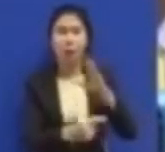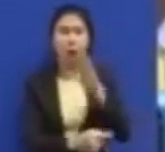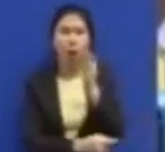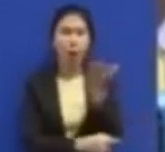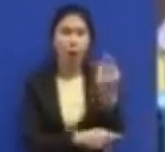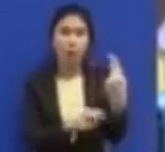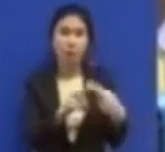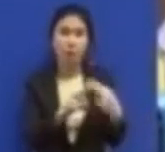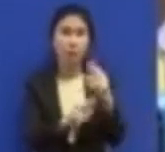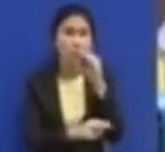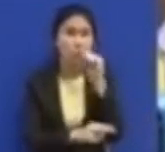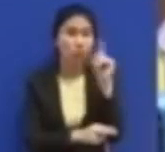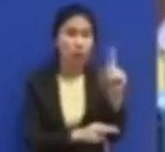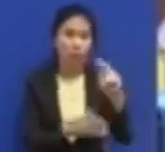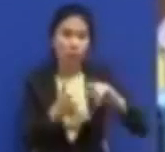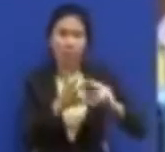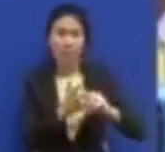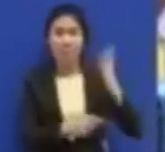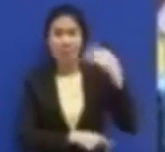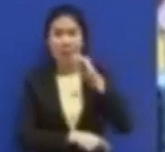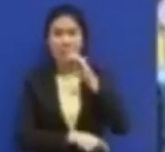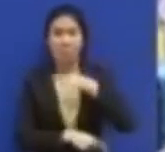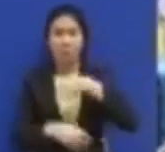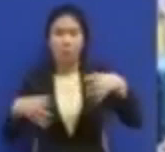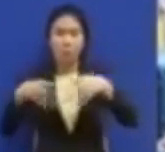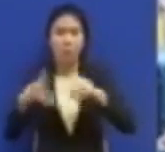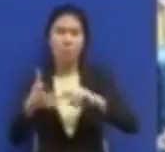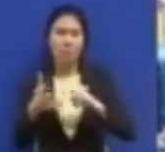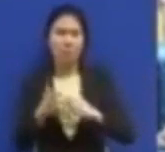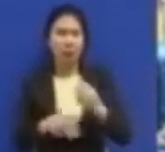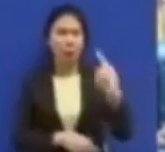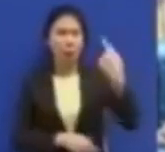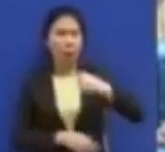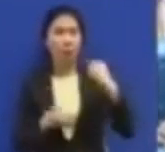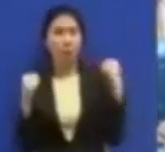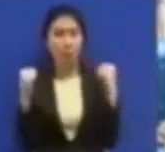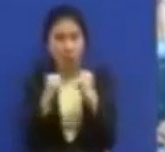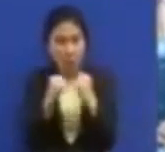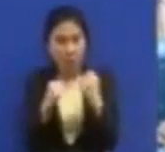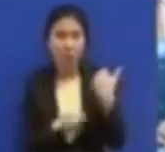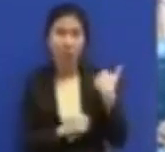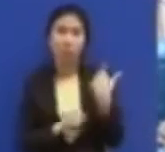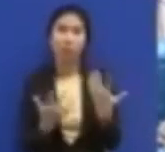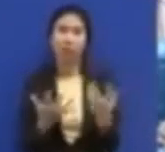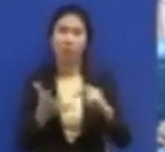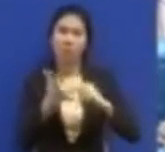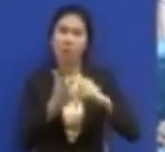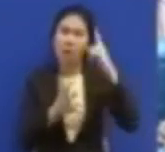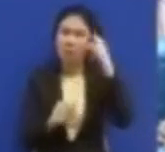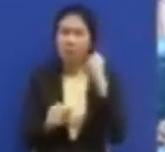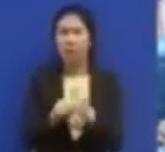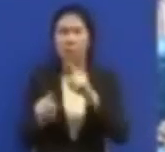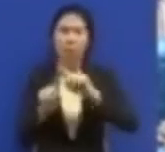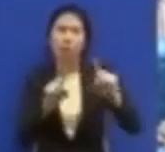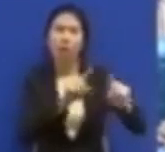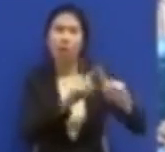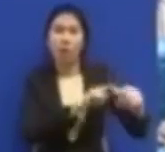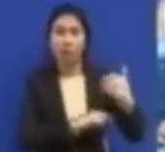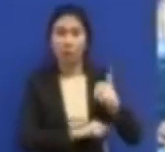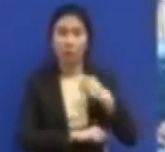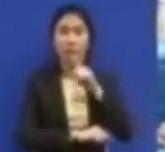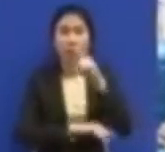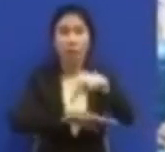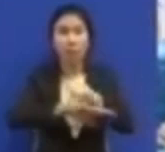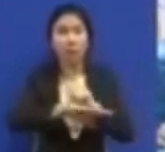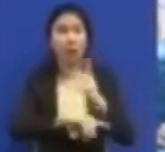สีหาว่าพรรคผมกลัวบ้างละหาว่าพรรคผมอย่างโน้นอย่างนี้บ้างละท่านประธานครับ